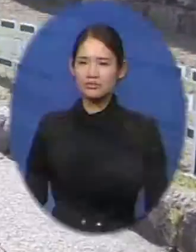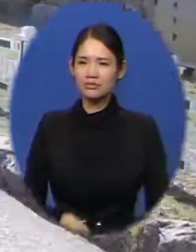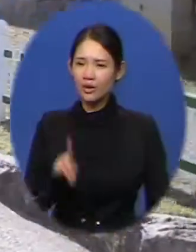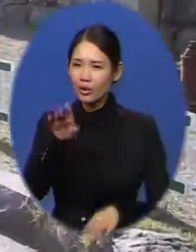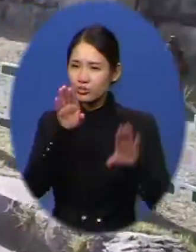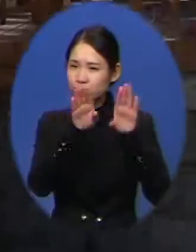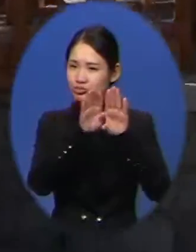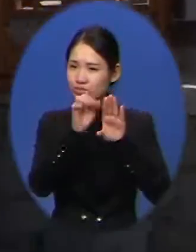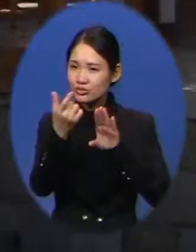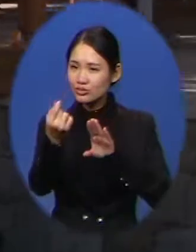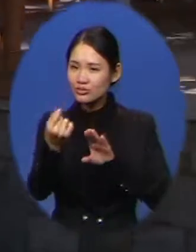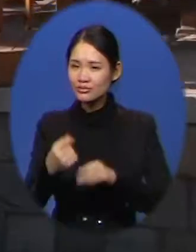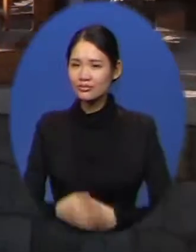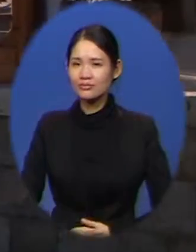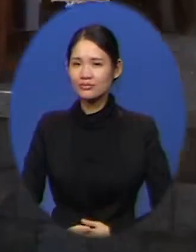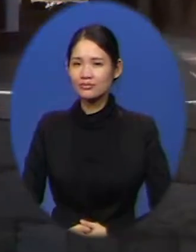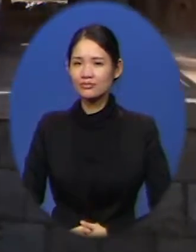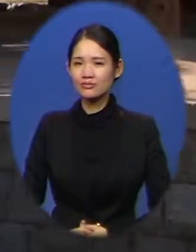같아요.